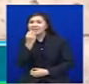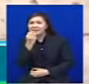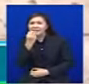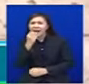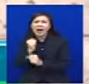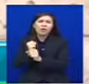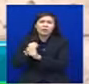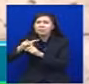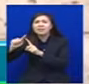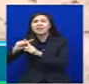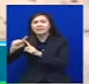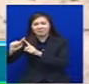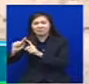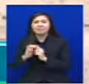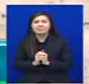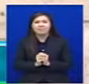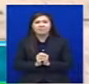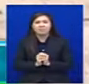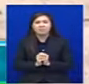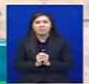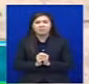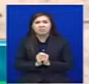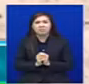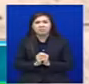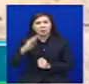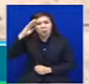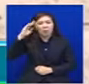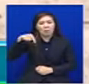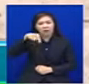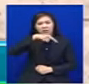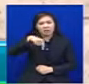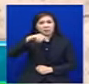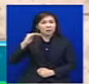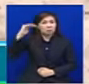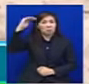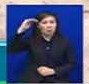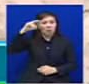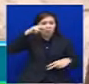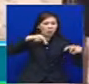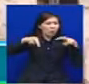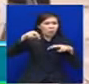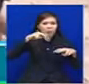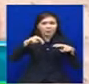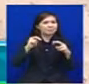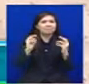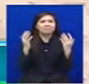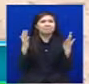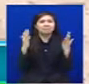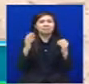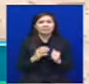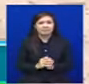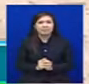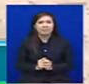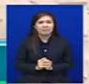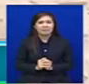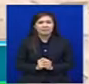ธุระส่วนตัวต่างๆนะครับก็เลยทำใหไม่มีผู้ใหญ่นะครับก็ไม่มีผู้ใหญ่ที่คอยดูแลอยู่